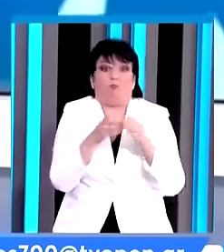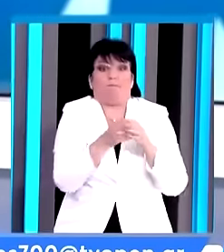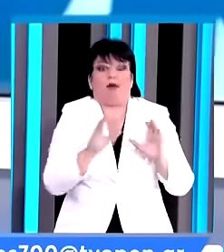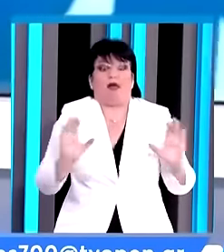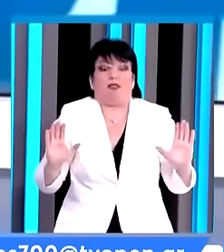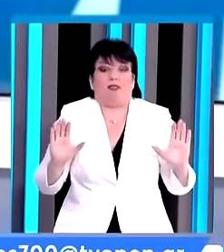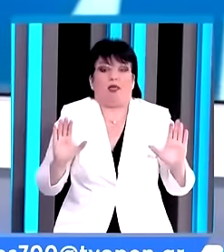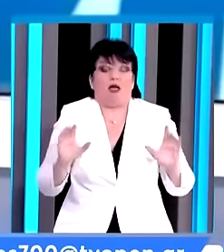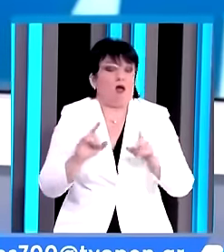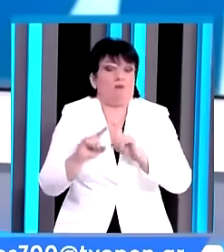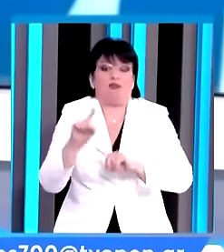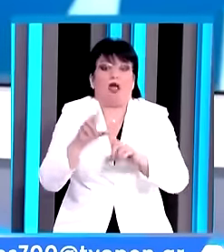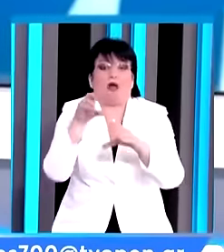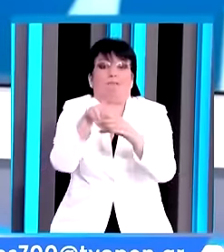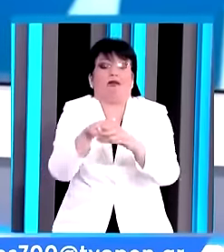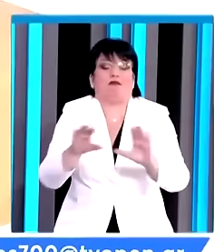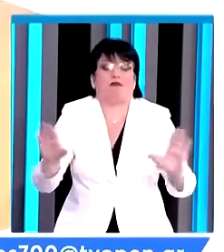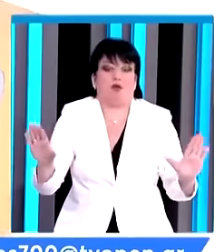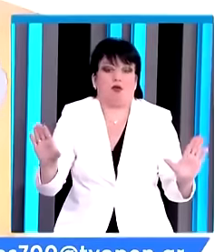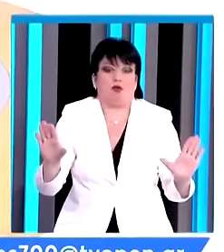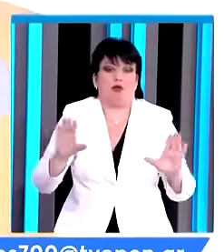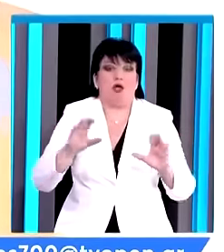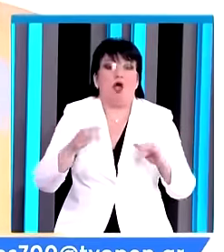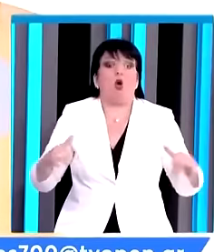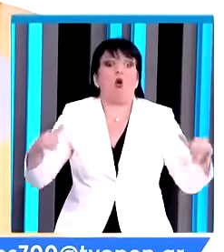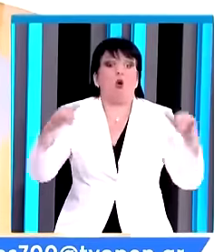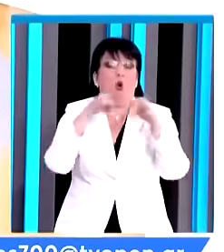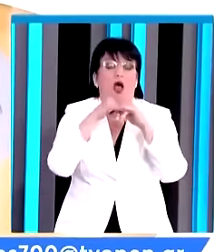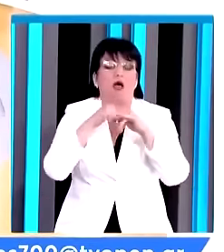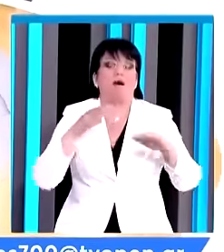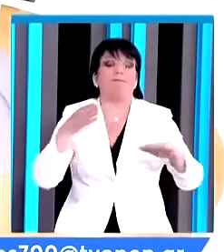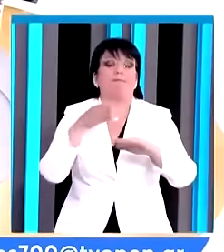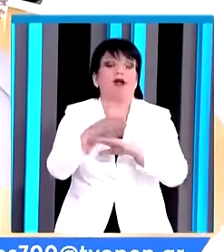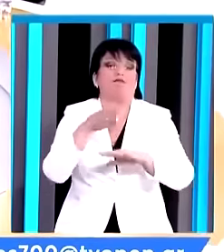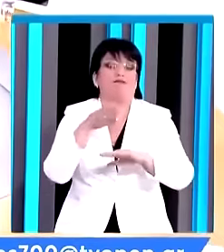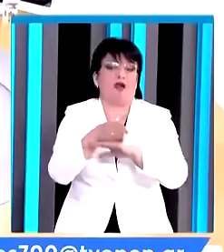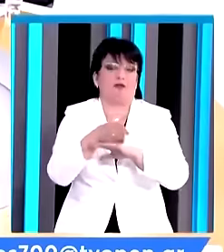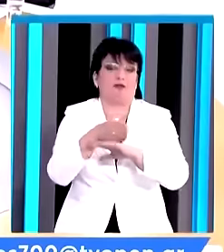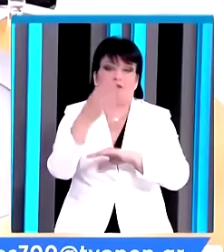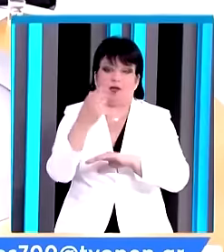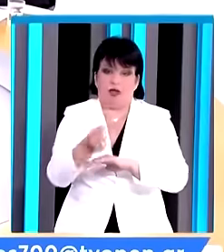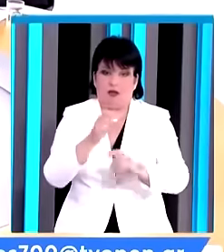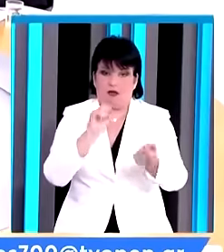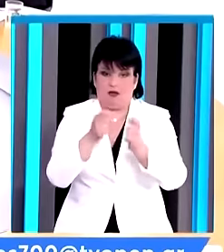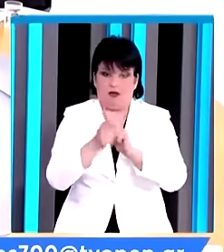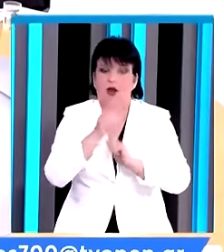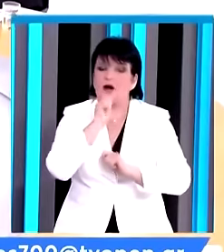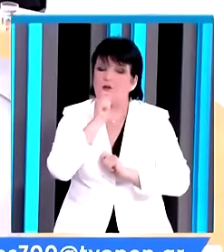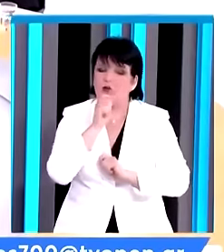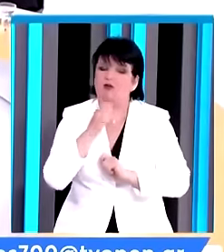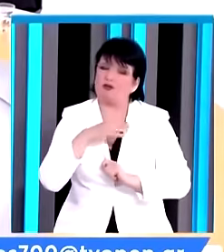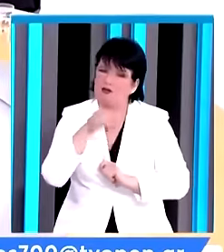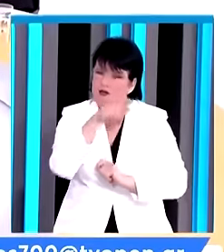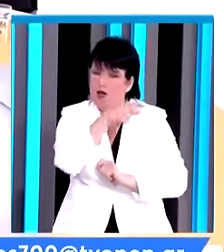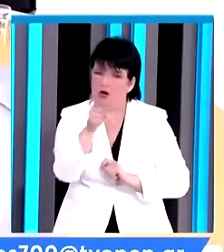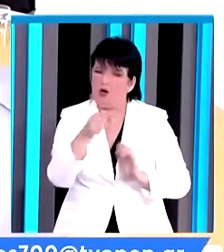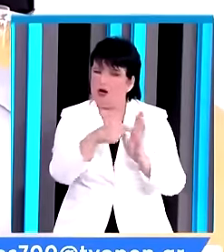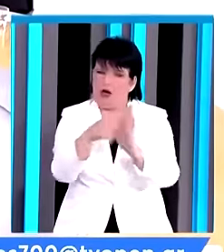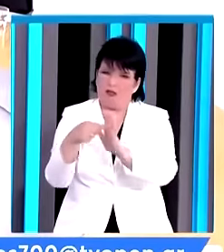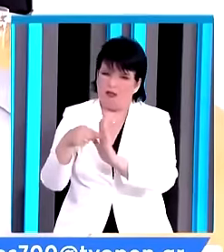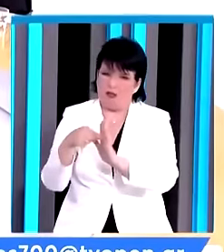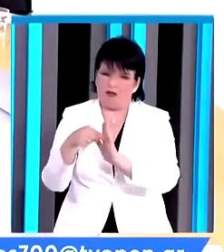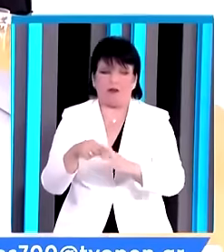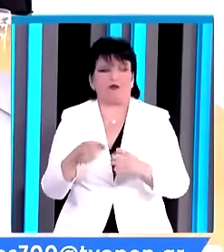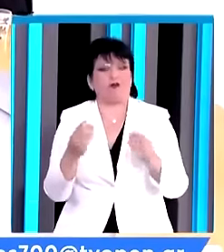Ούτε ποια ομάδα παίζει. Γιατί το λέω αυτό. Το ΆΚΑ, κάνουμε μεγάλες παρεμβάσεις στο ΆΚΑ. Κάντε ένα ρεπορτάζ να μιλήσετε λίγο με τους